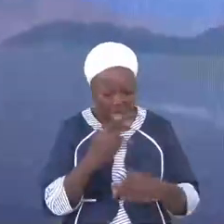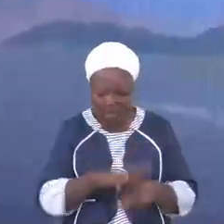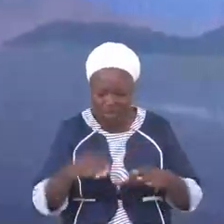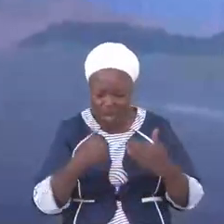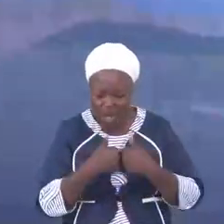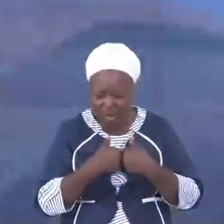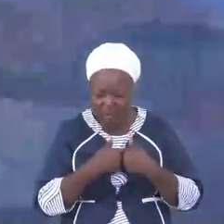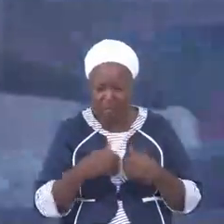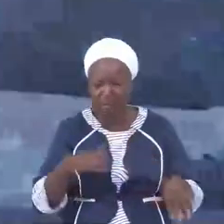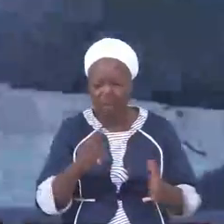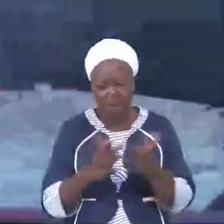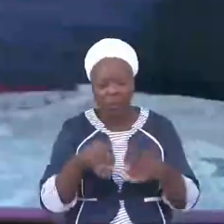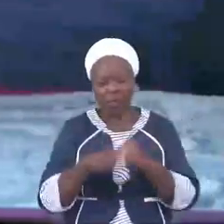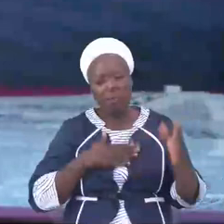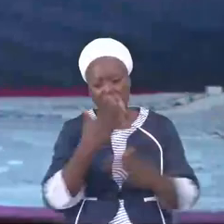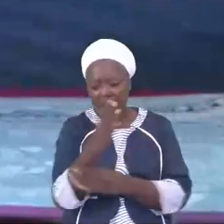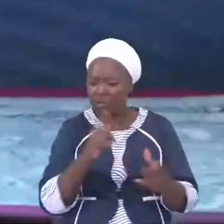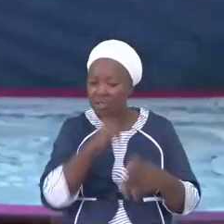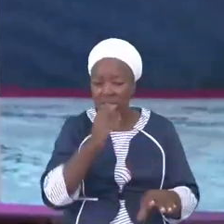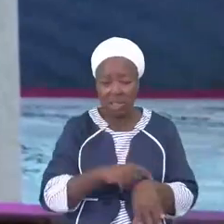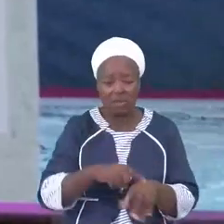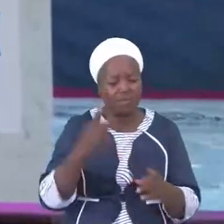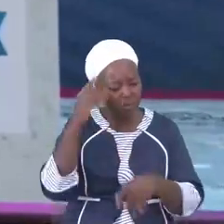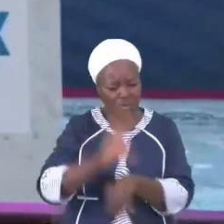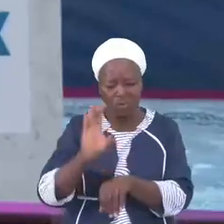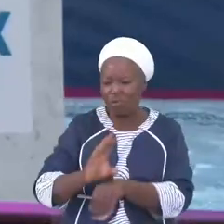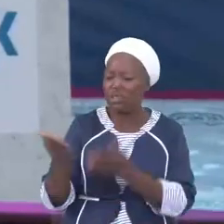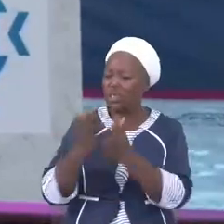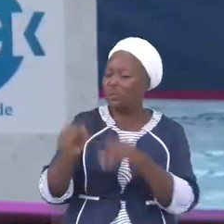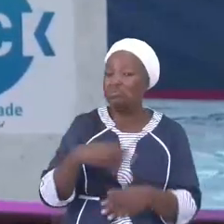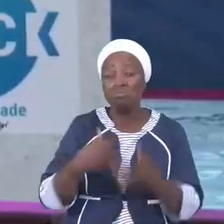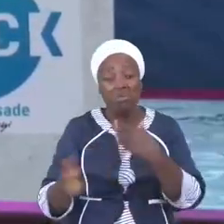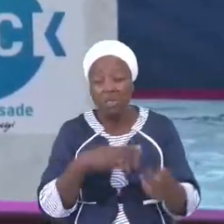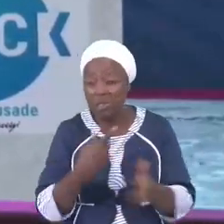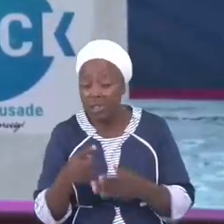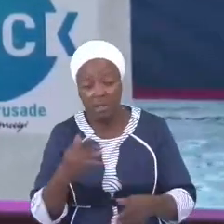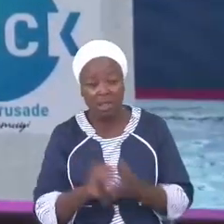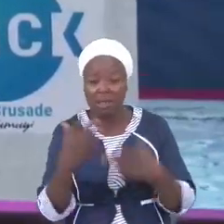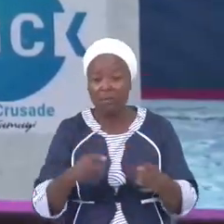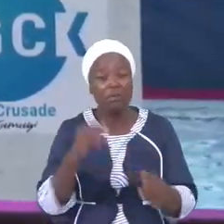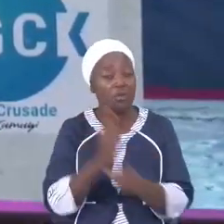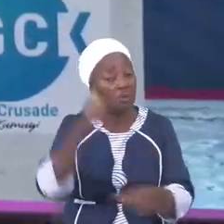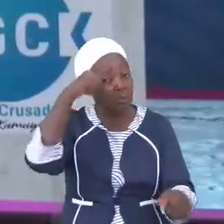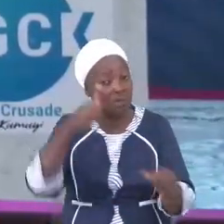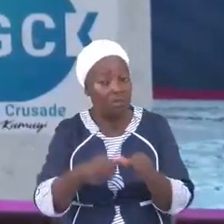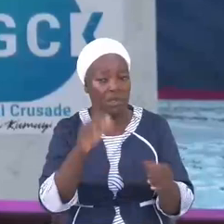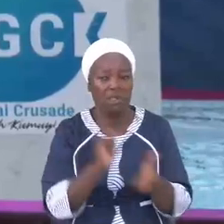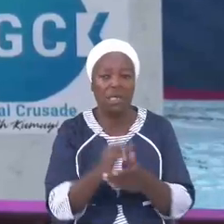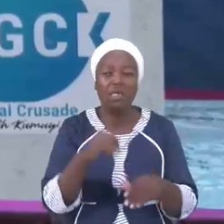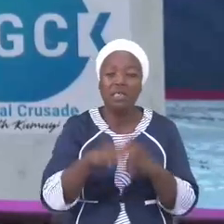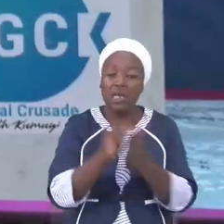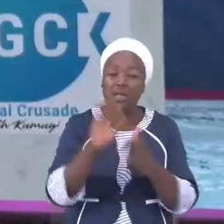ce n'est pas le moment pour le culte d'église. Quelle que soit la situation, rappelle-toi, dans cette